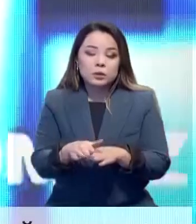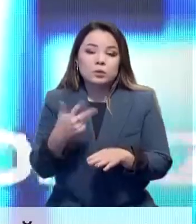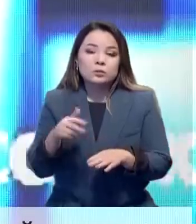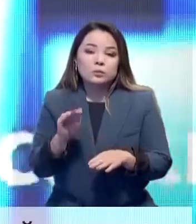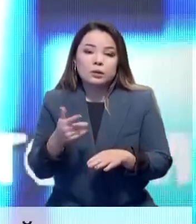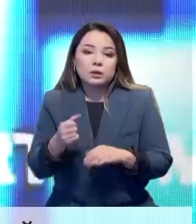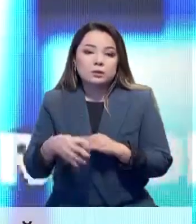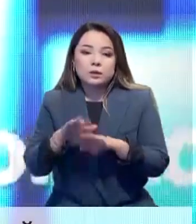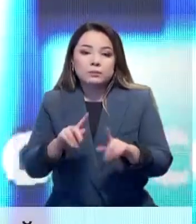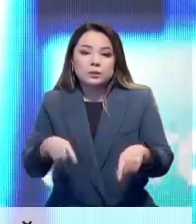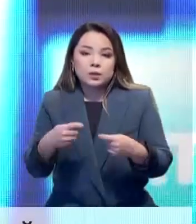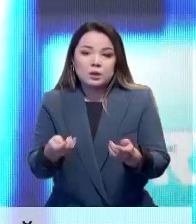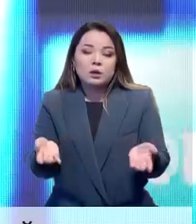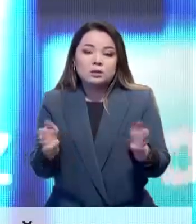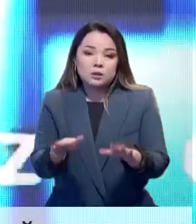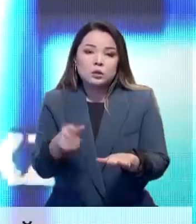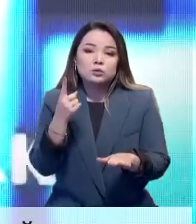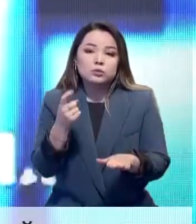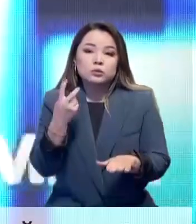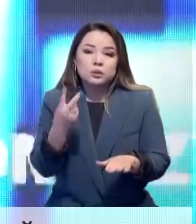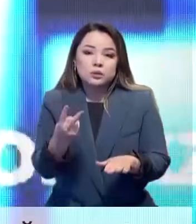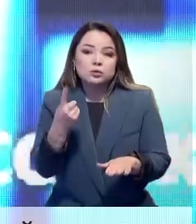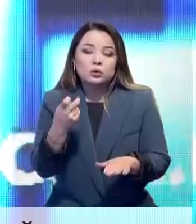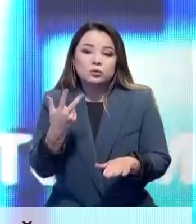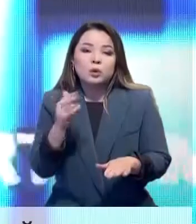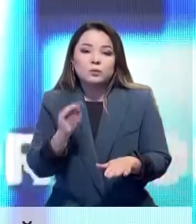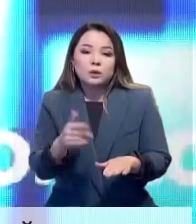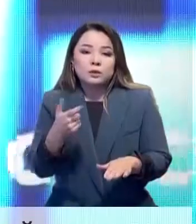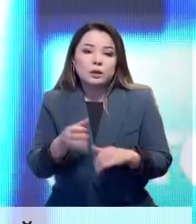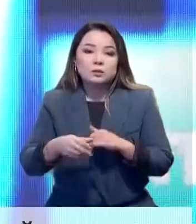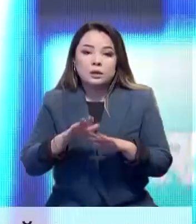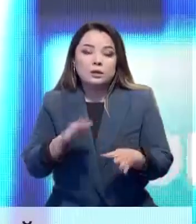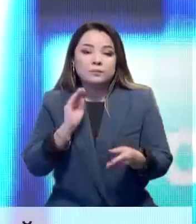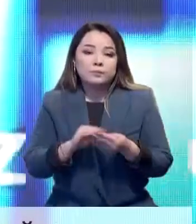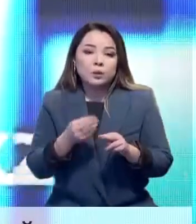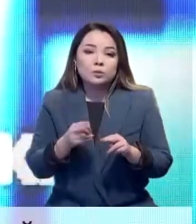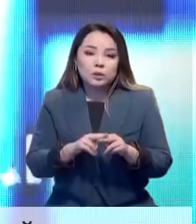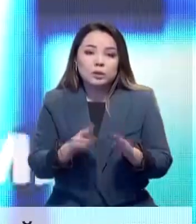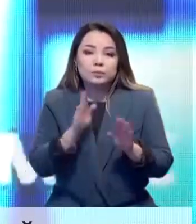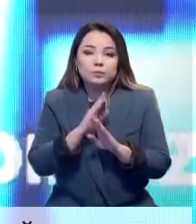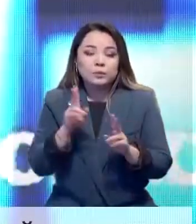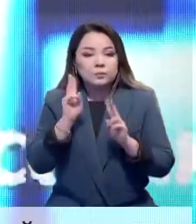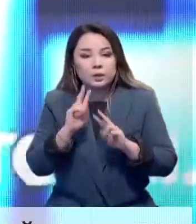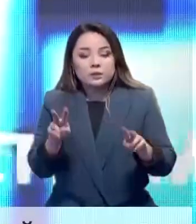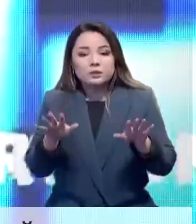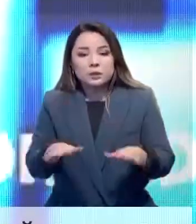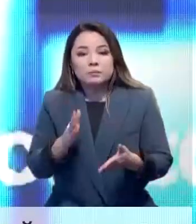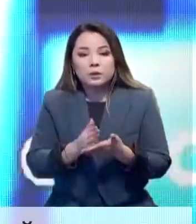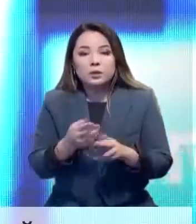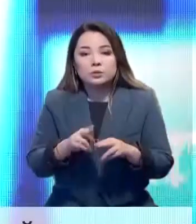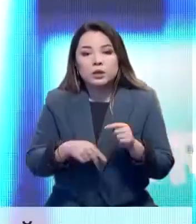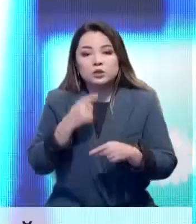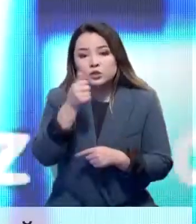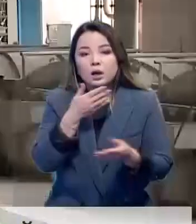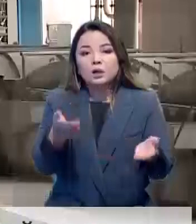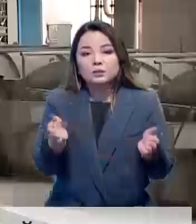Сонда қазіргі уақытта қалғаны 102-103 мың гектар әлгі тағдыр белгісіз болған жер бар, оны келесі жылға